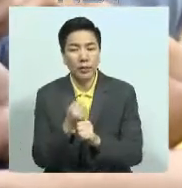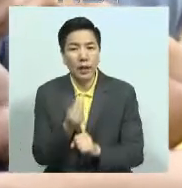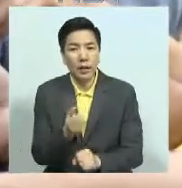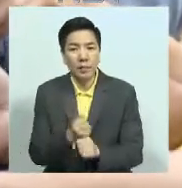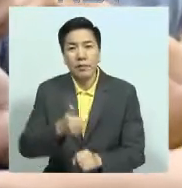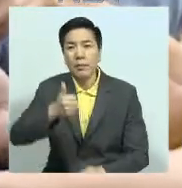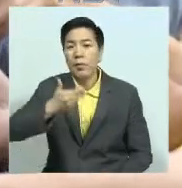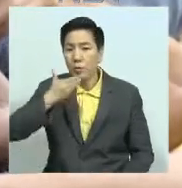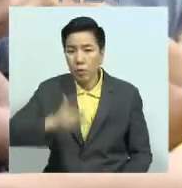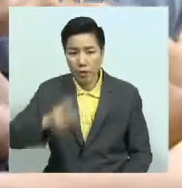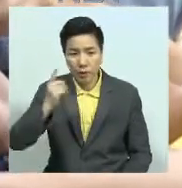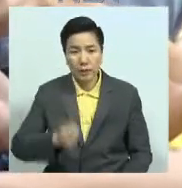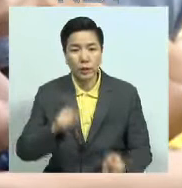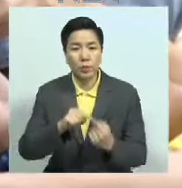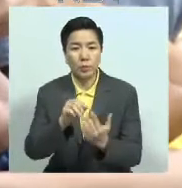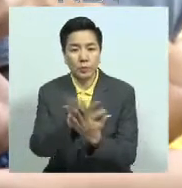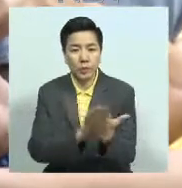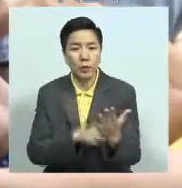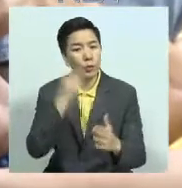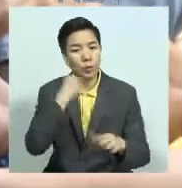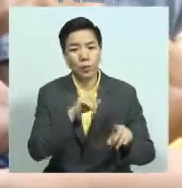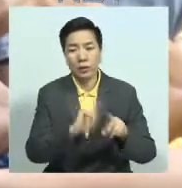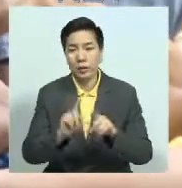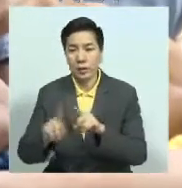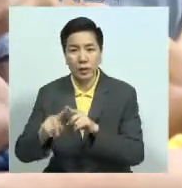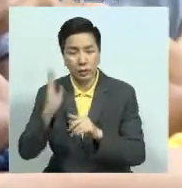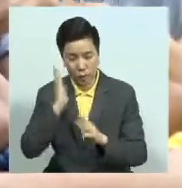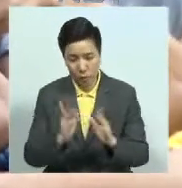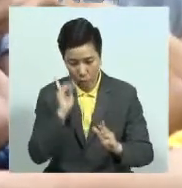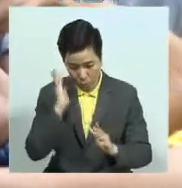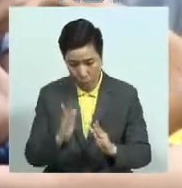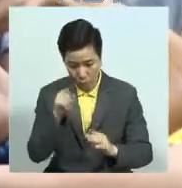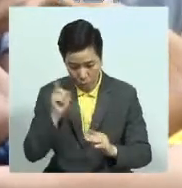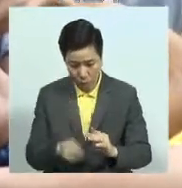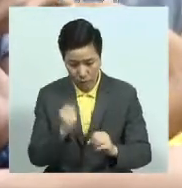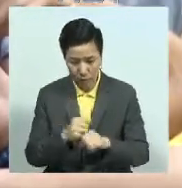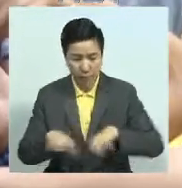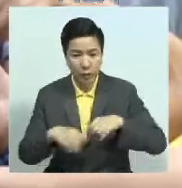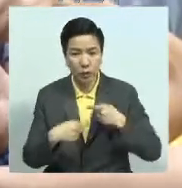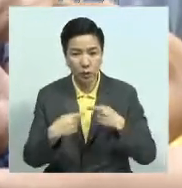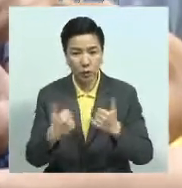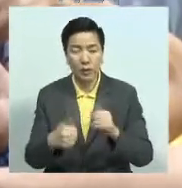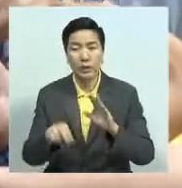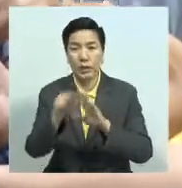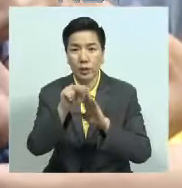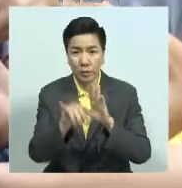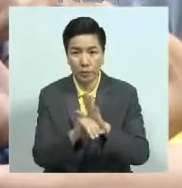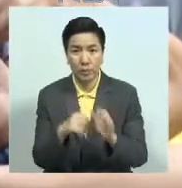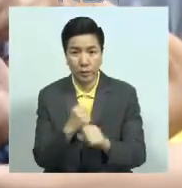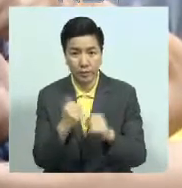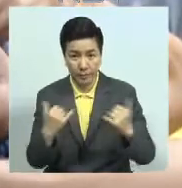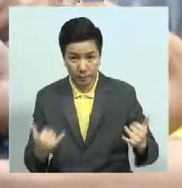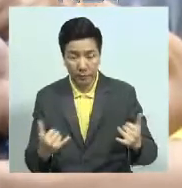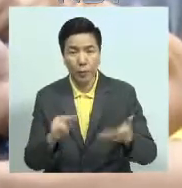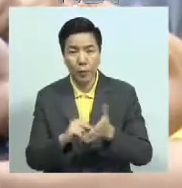งยืนนะครับของประเทศในทุกมิตินะครับที่จะต้องดำเนินการนี้เป็นต้นนะครับเราคิดว่านโยบายที่ดำเนินการไปเนี่ย